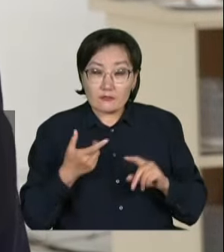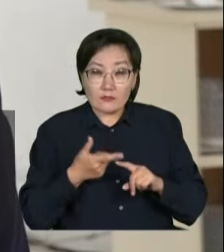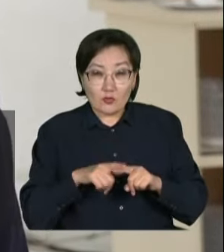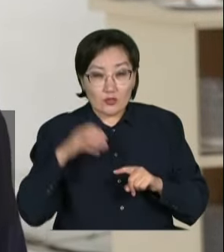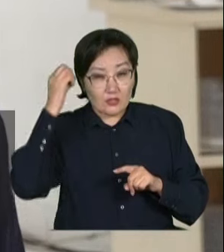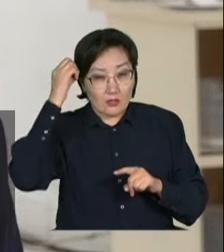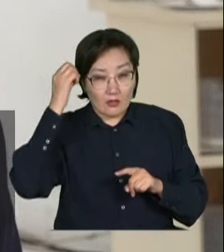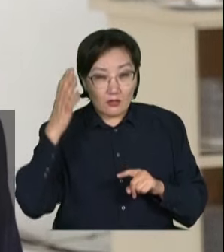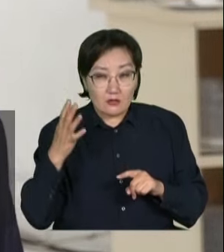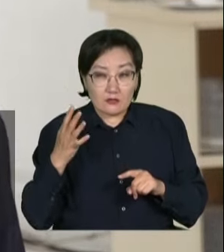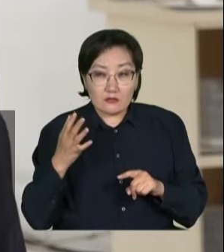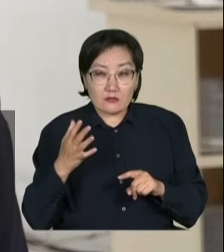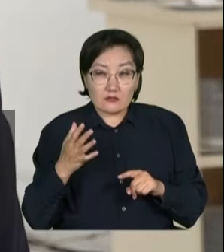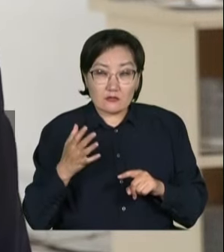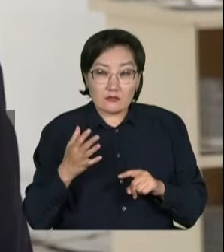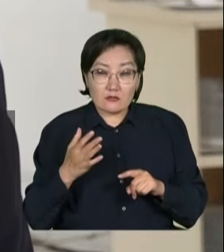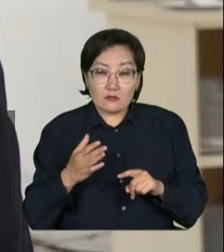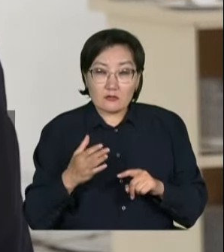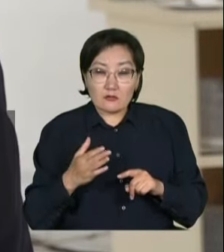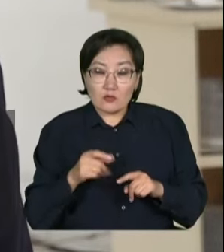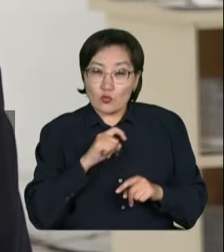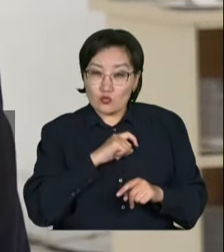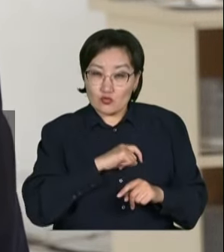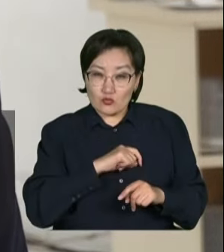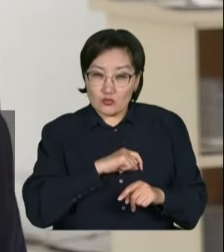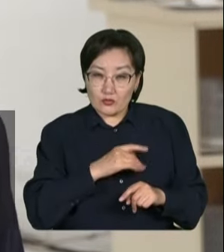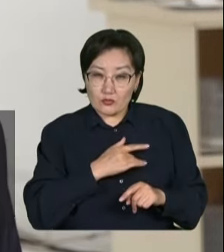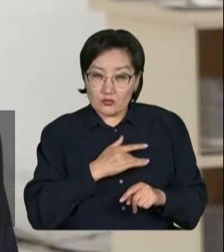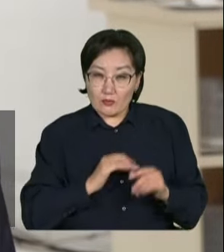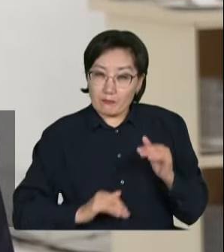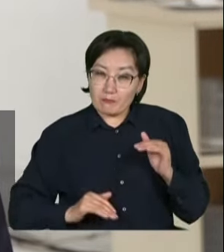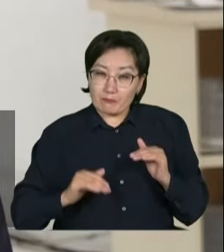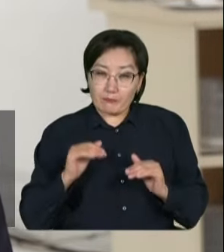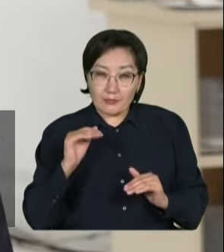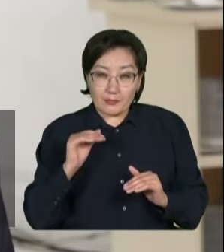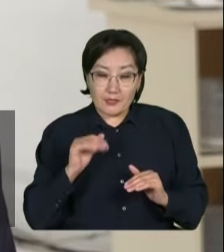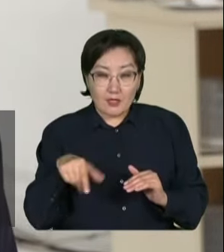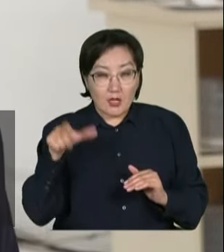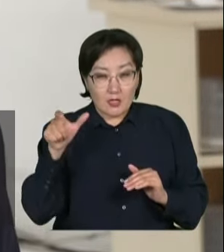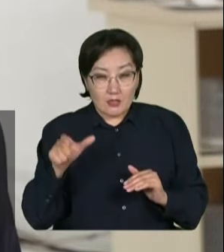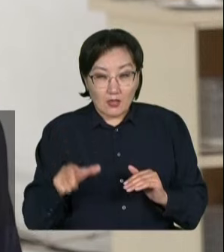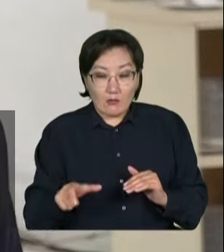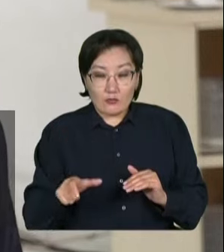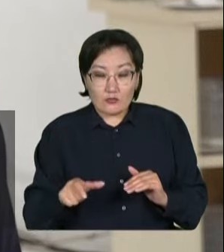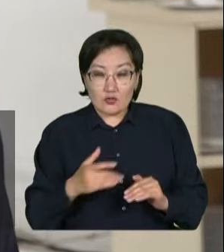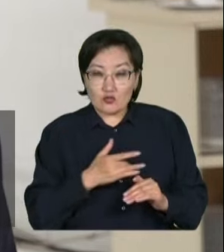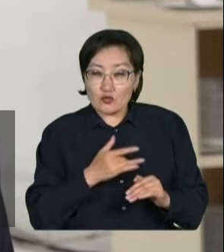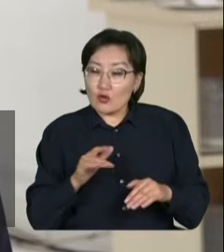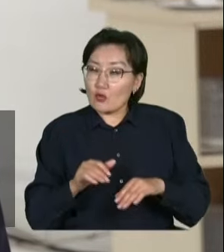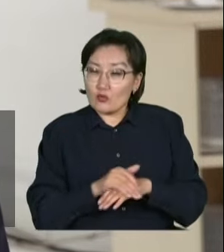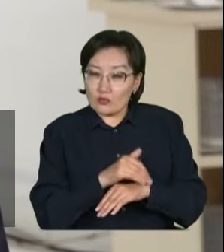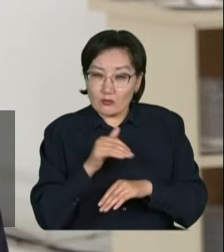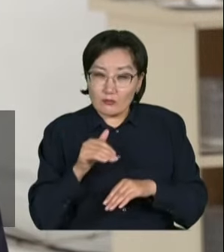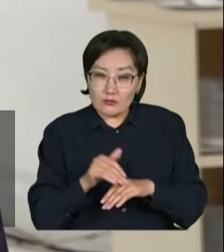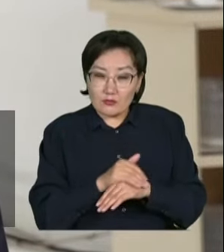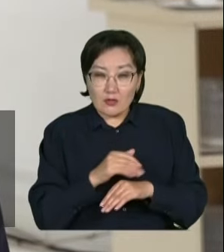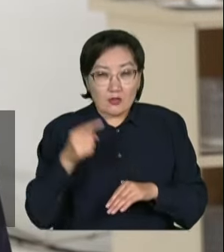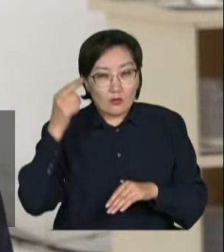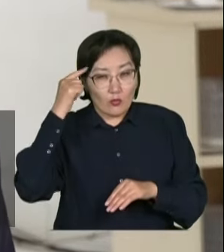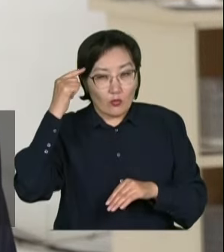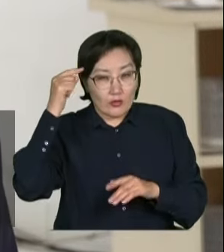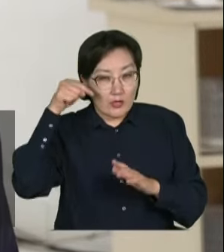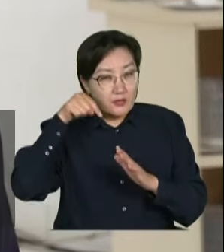ақылды, өзі рухы биік, өзі жүрегі кең, ойы